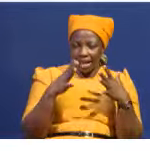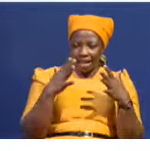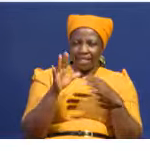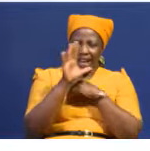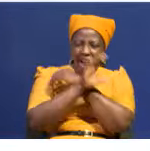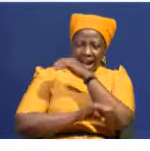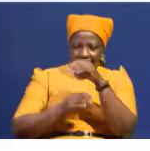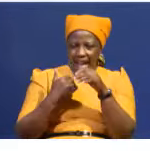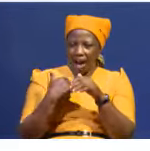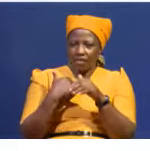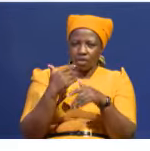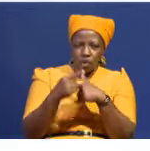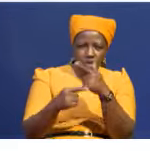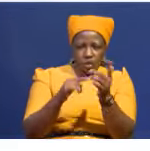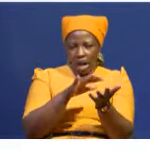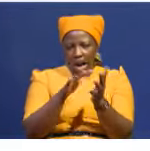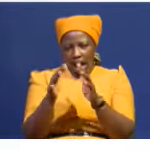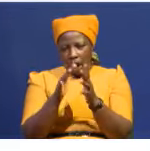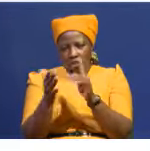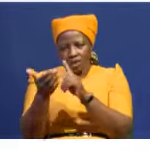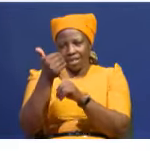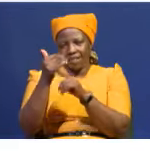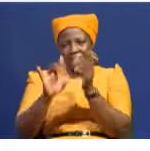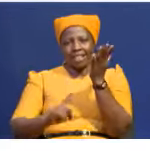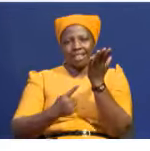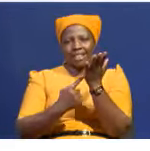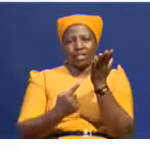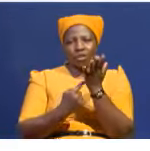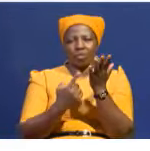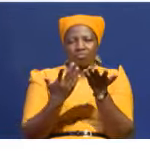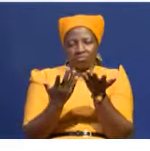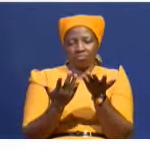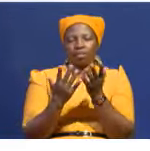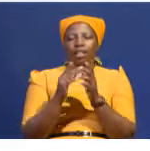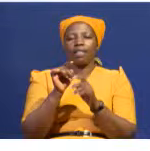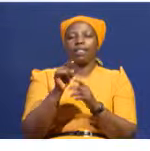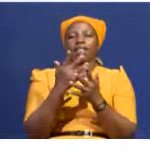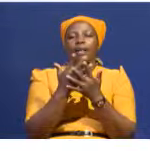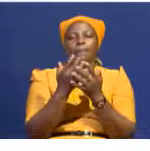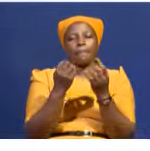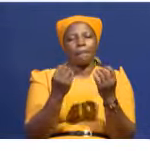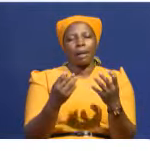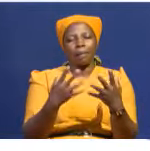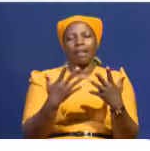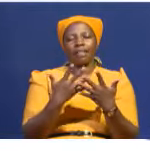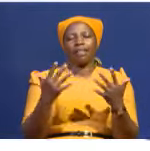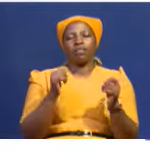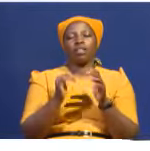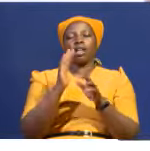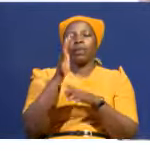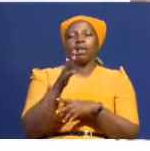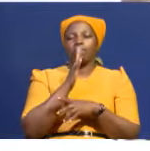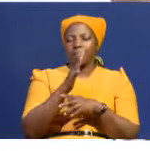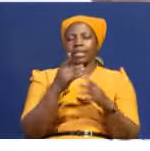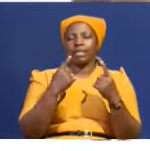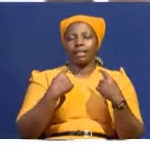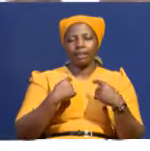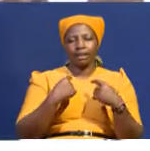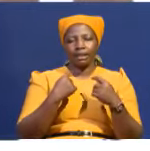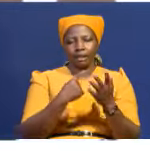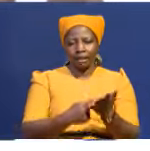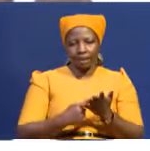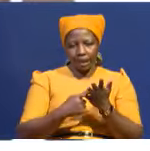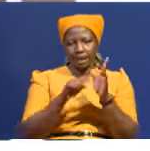nchi imefikia wapi katika kuwafikia hilo. Kwa hivyo maswala ni mengi ambayo yatakuwa yanaweza kuzungumziwa, na matarajio ya Wakenya